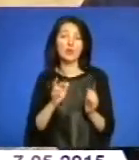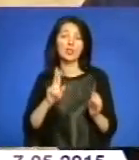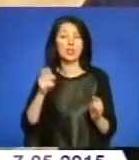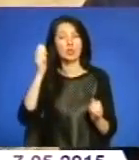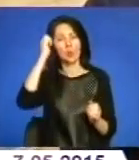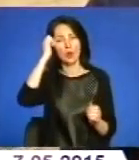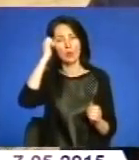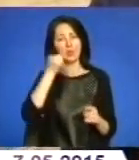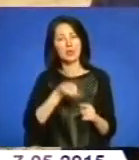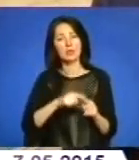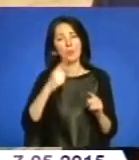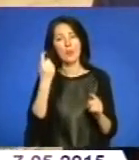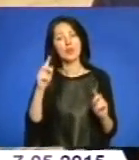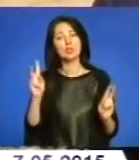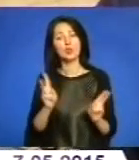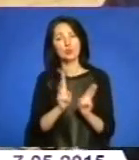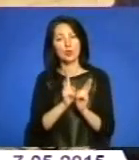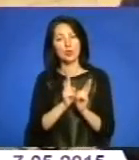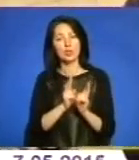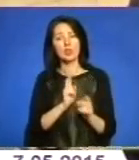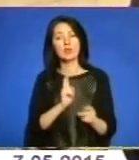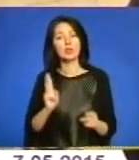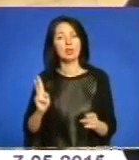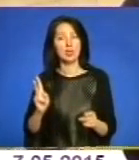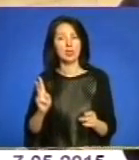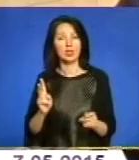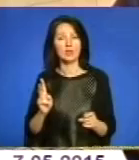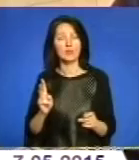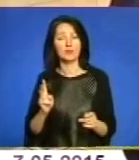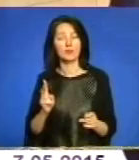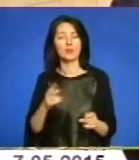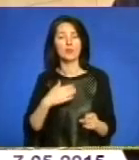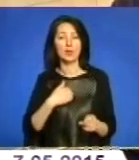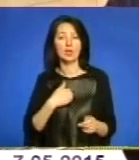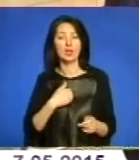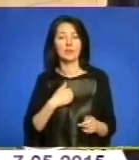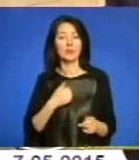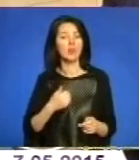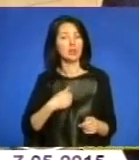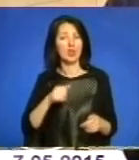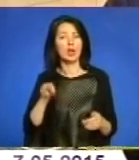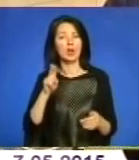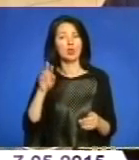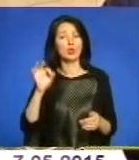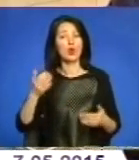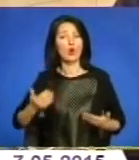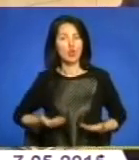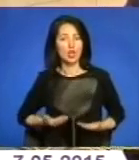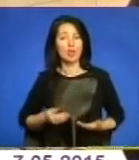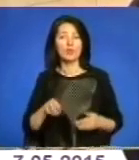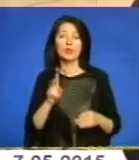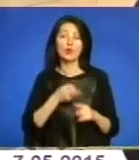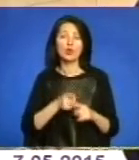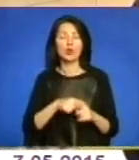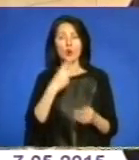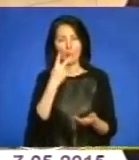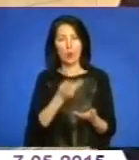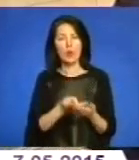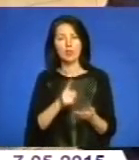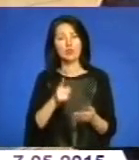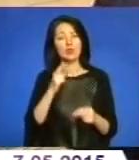Це перша зустріч, на якій мені, і я дожив до цього, побачив, що на